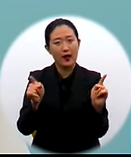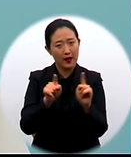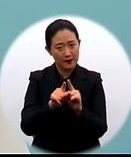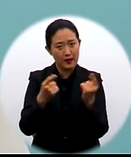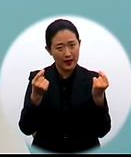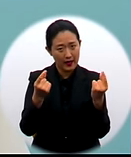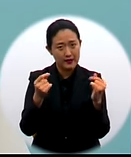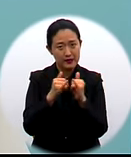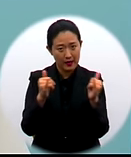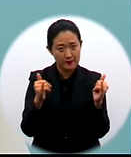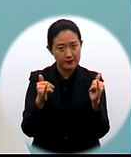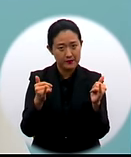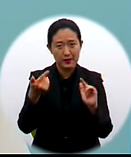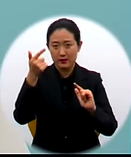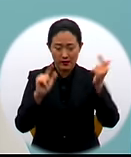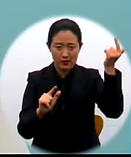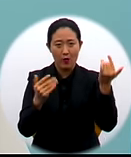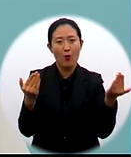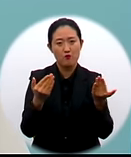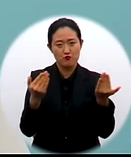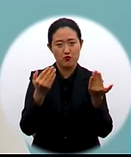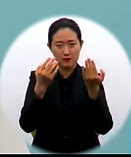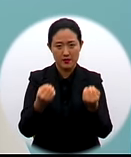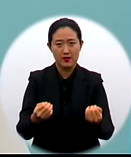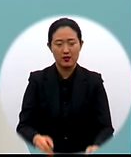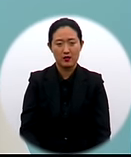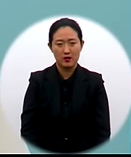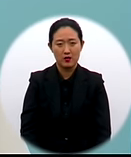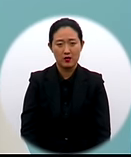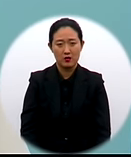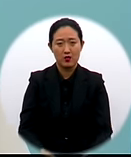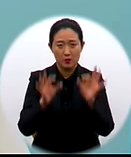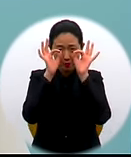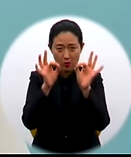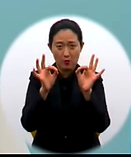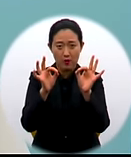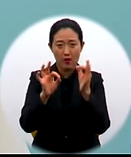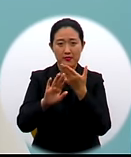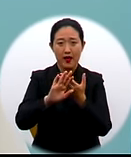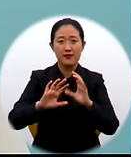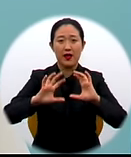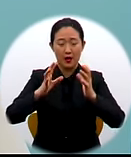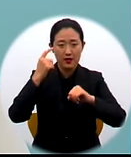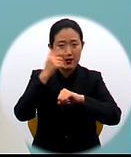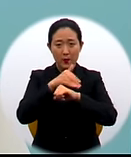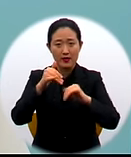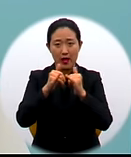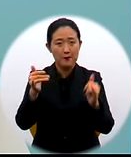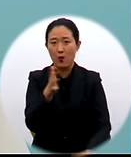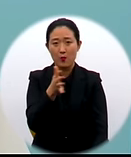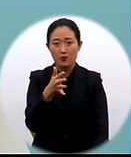다른 아레나, 그러니까 전혀 다른 업무 범위를 가지고 있는 경우가 많아요. 근데 놀라운 건 해외에는 기획자라는 포지션이 없습니다.